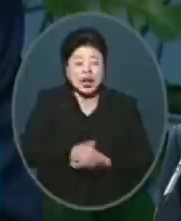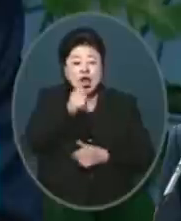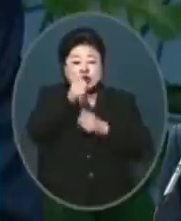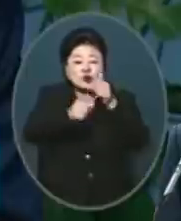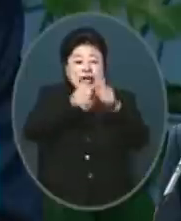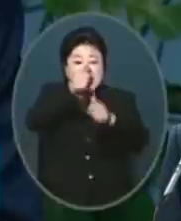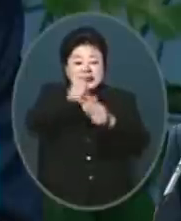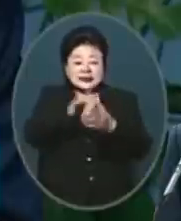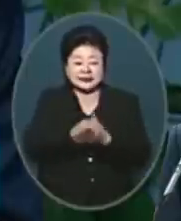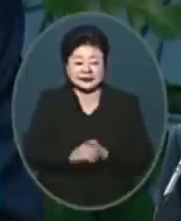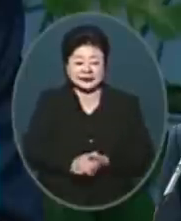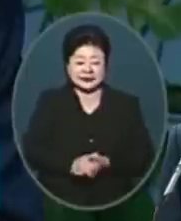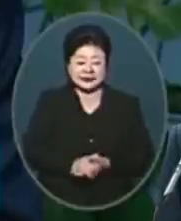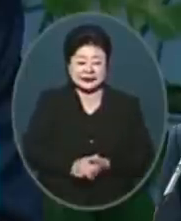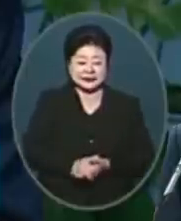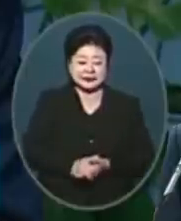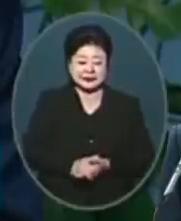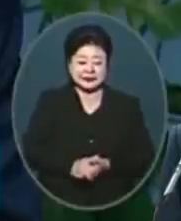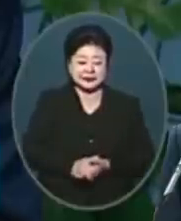조상은